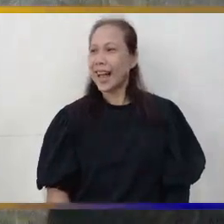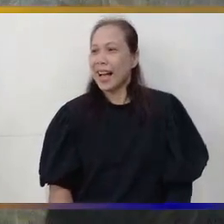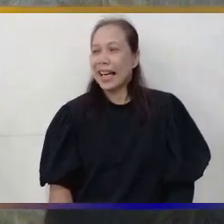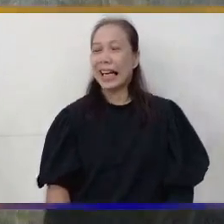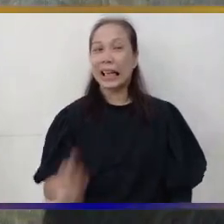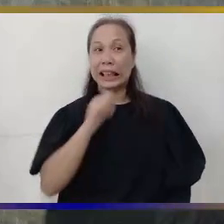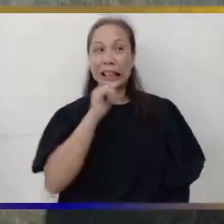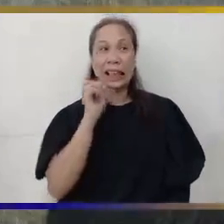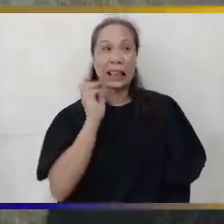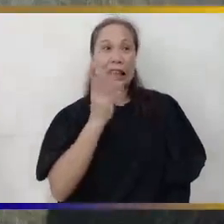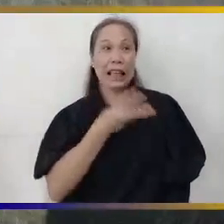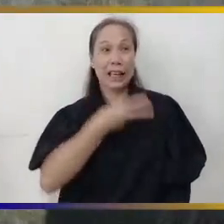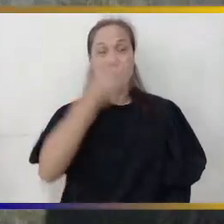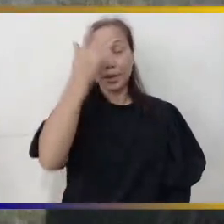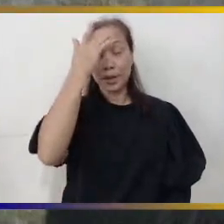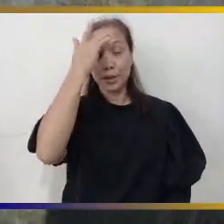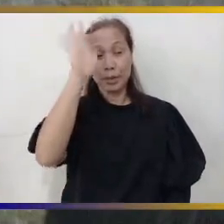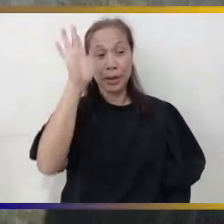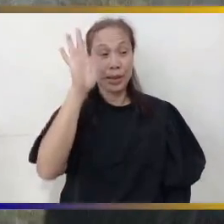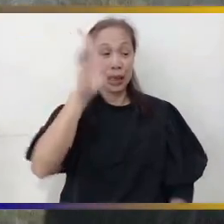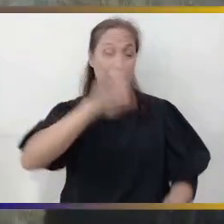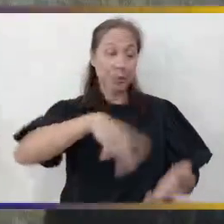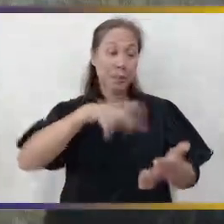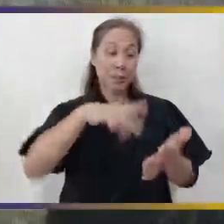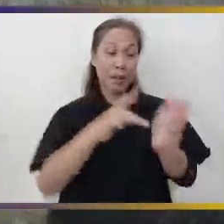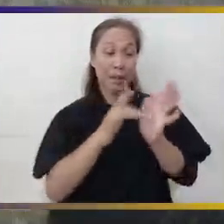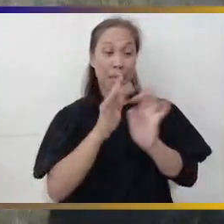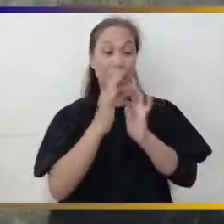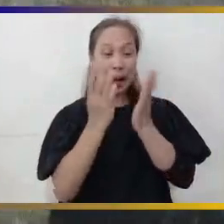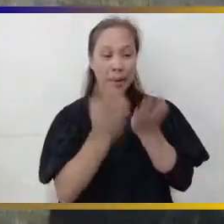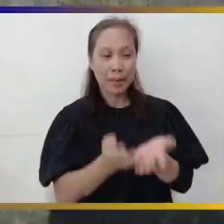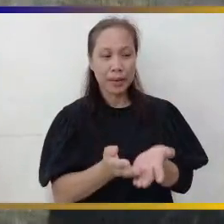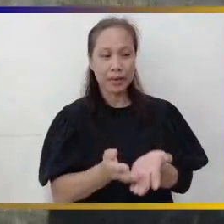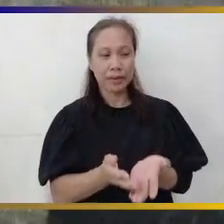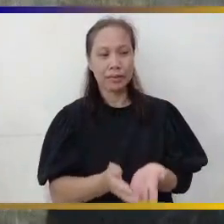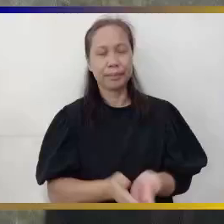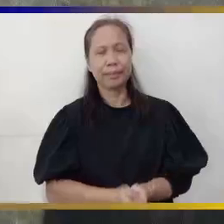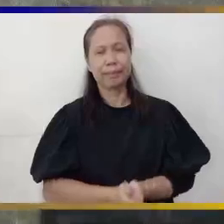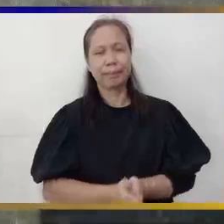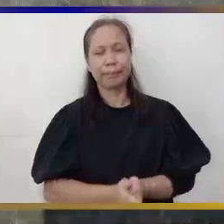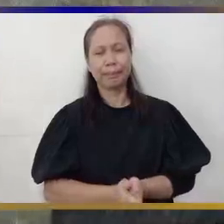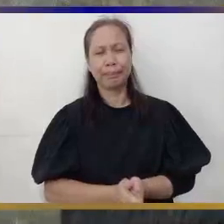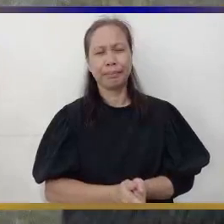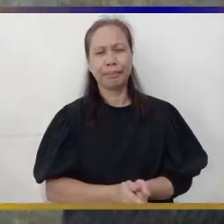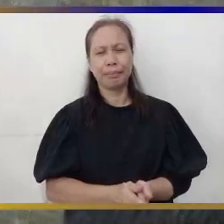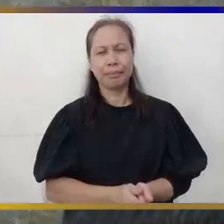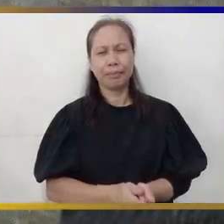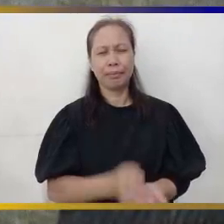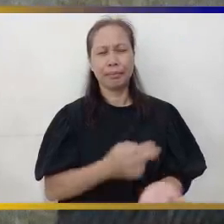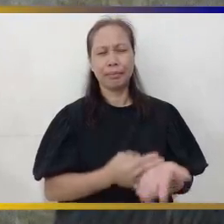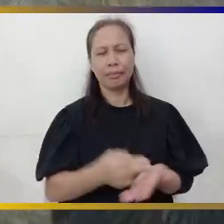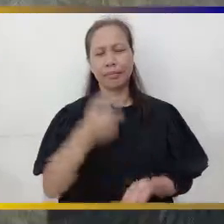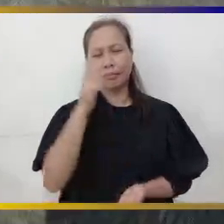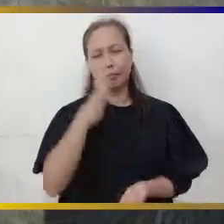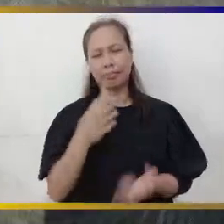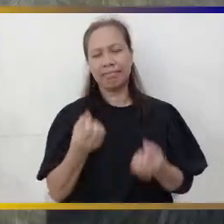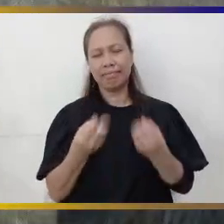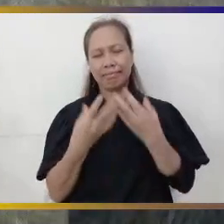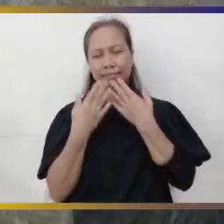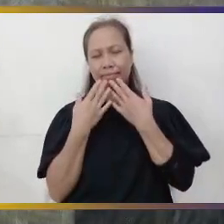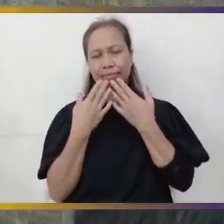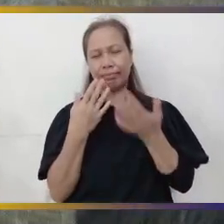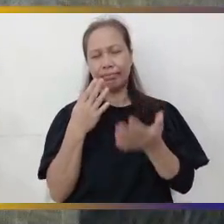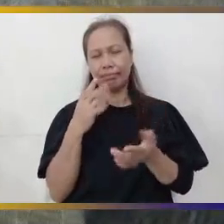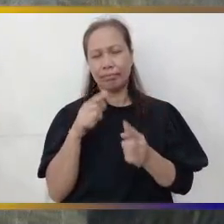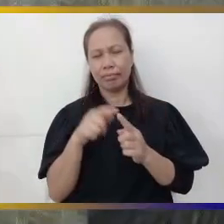kaya sumulat ng mga bibl ng Bibliya Okay all right let's bow our head Diyos Marami pong salamat sa mga talata na